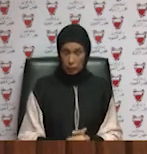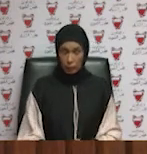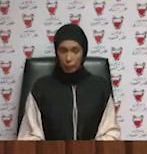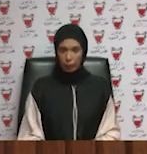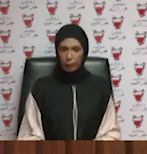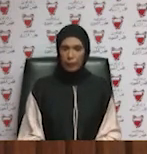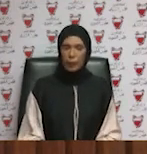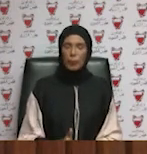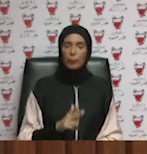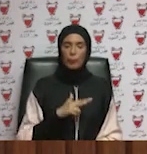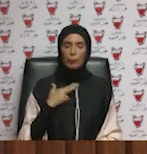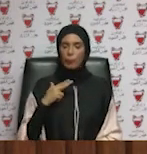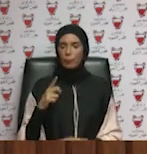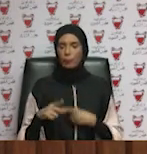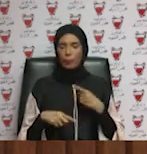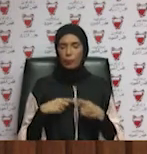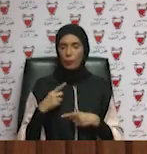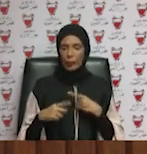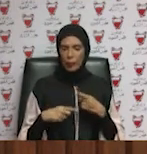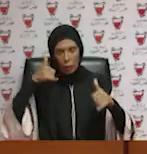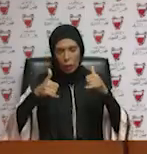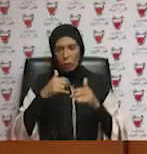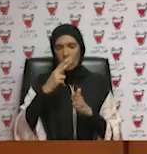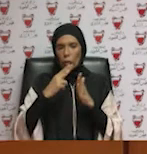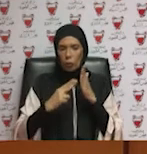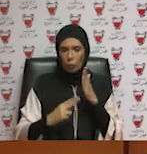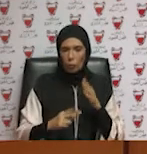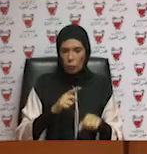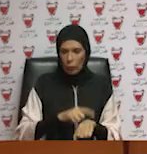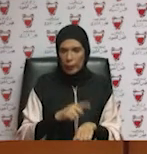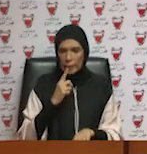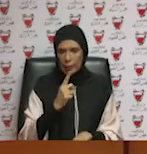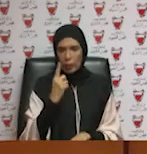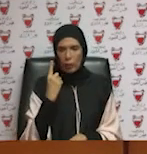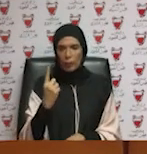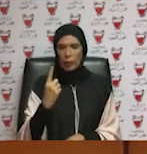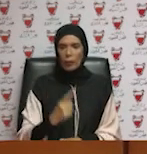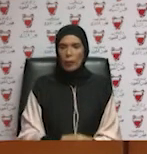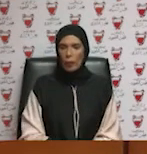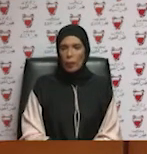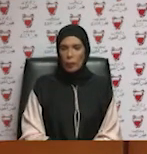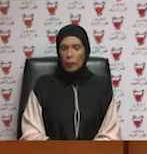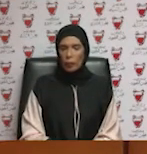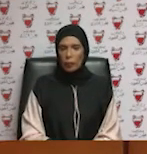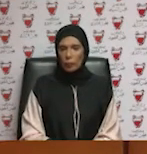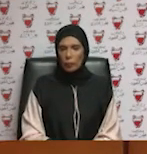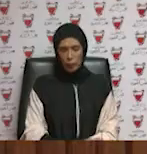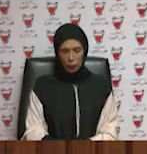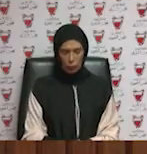أعتقد الحكومة دائما تأخذ بعين العناية والاعتبار توصيات السلطة